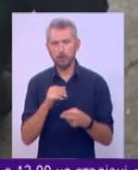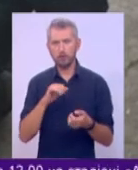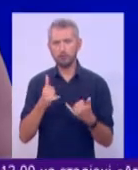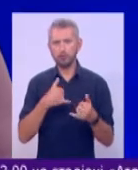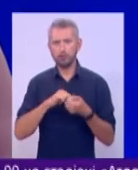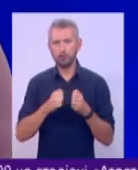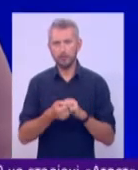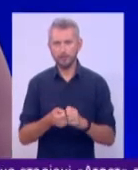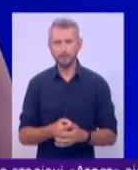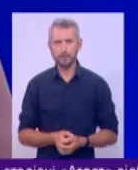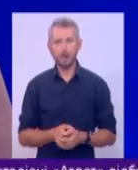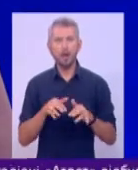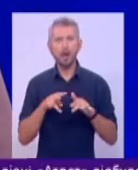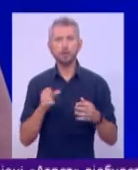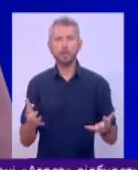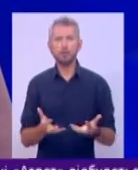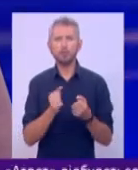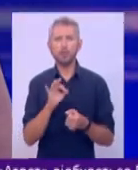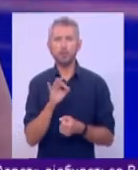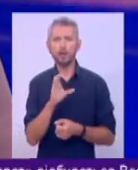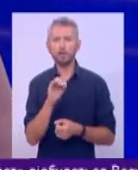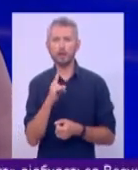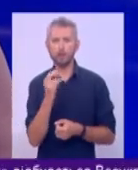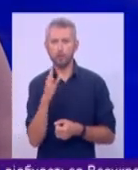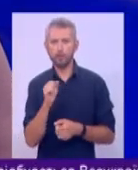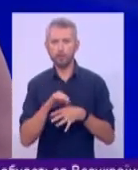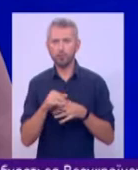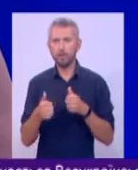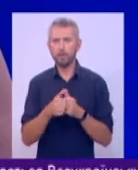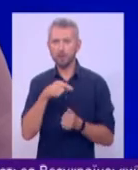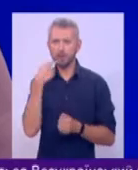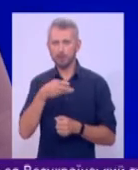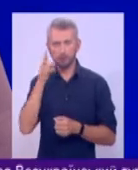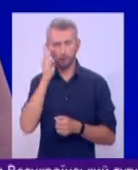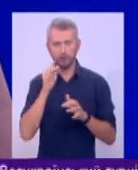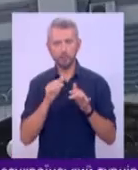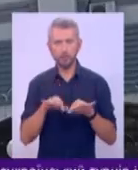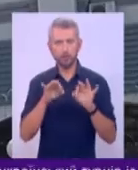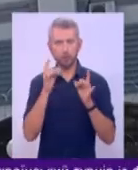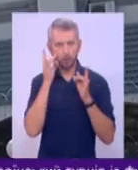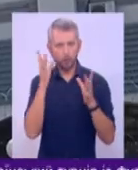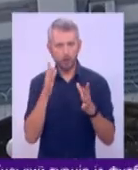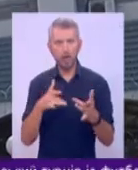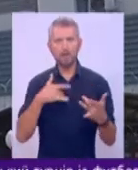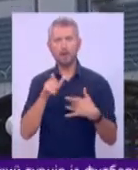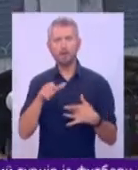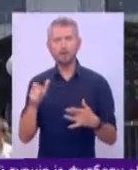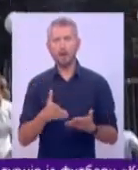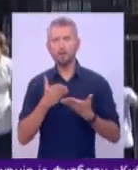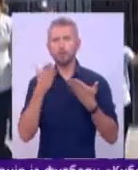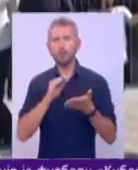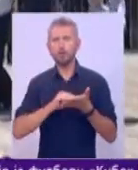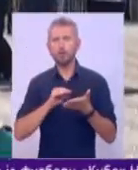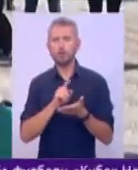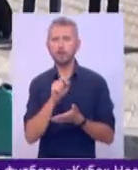слідство. Акцію на підтримку Олега Сінцова провели під російським посольством діячі культури. Театрали прочитали п'єсу